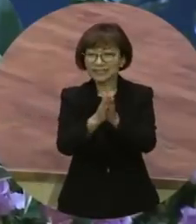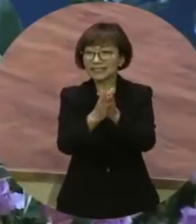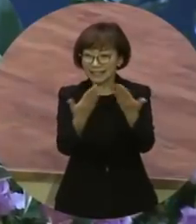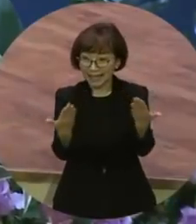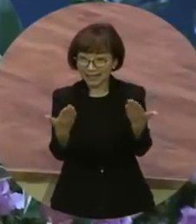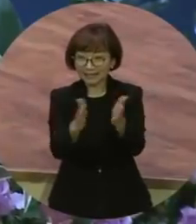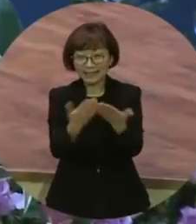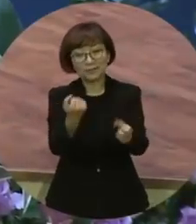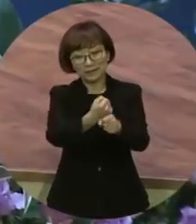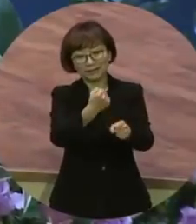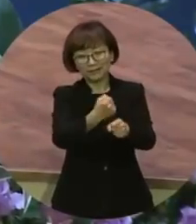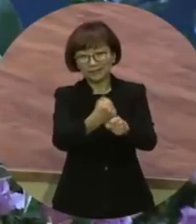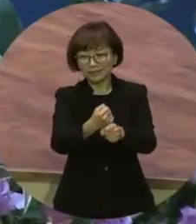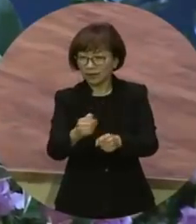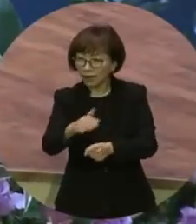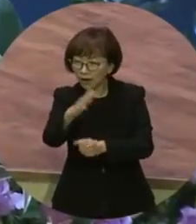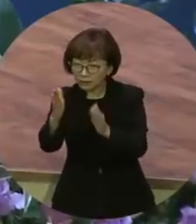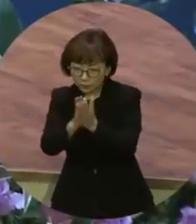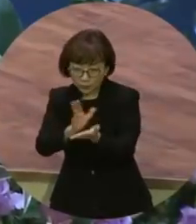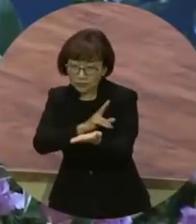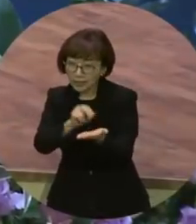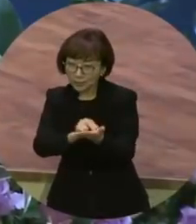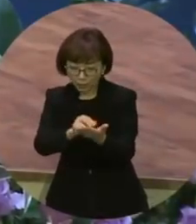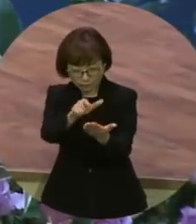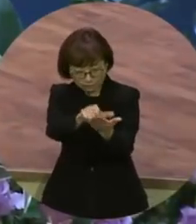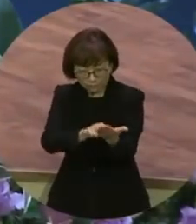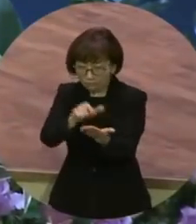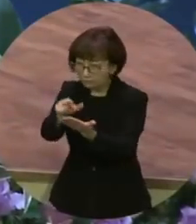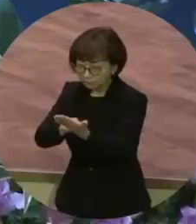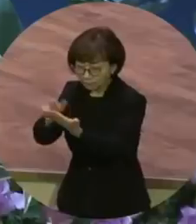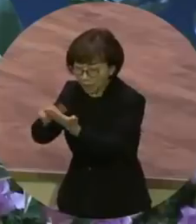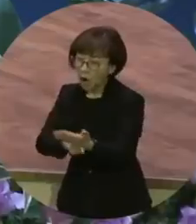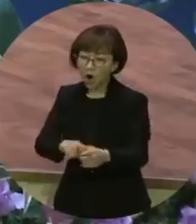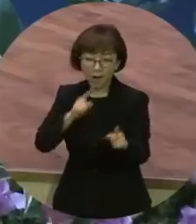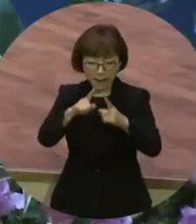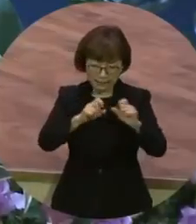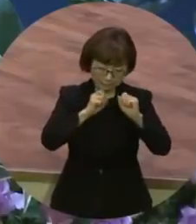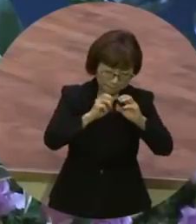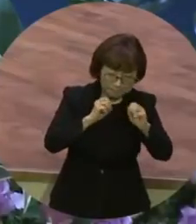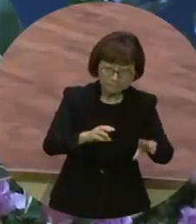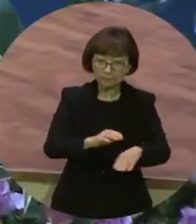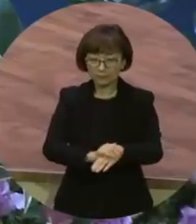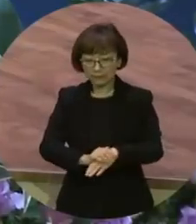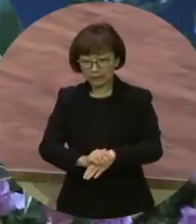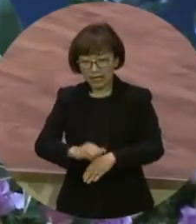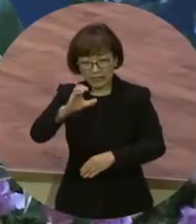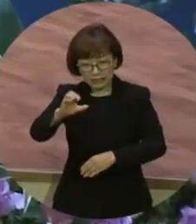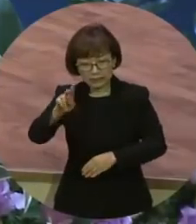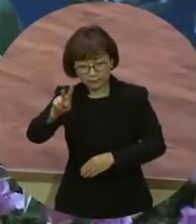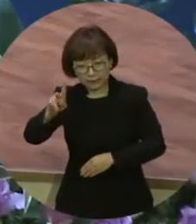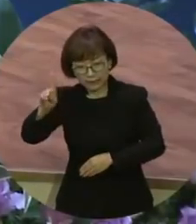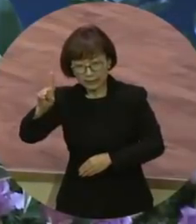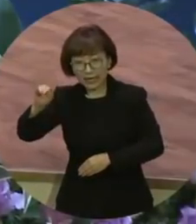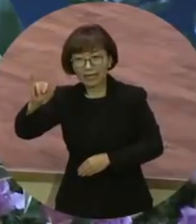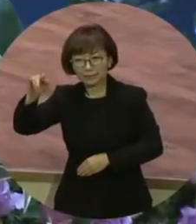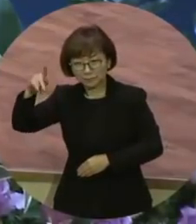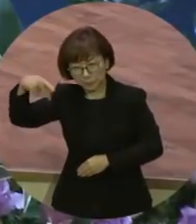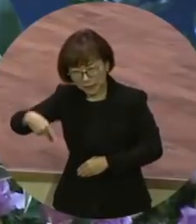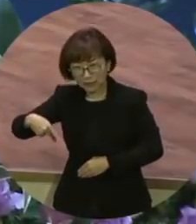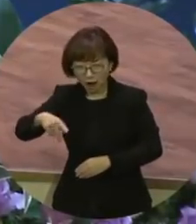CBDIP. 근데 한 번씩 몇 개는 이거는 저기 봉은사에 있어야 될 기도 제목들이